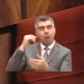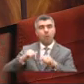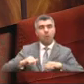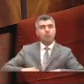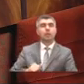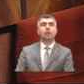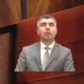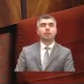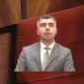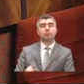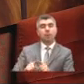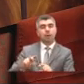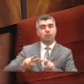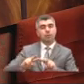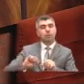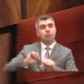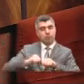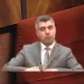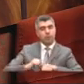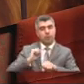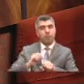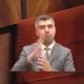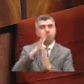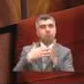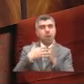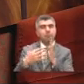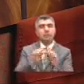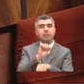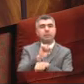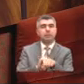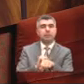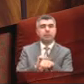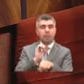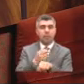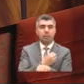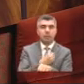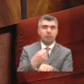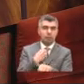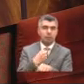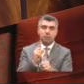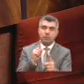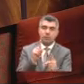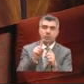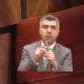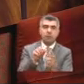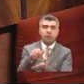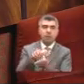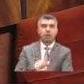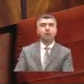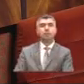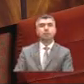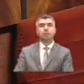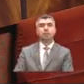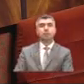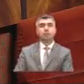والإقليمي لتفعيل وتتبع وتقييم برنامج الحماية الاجتماعية لفائدة الفلاحة،